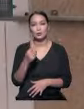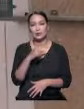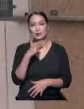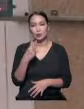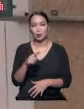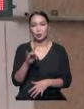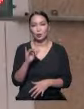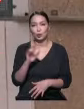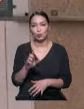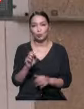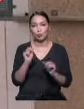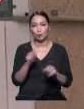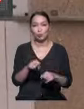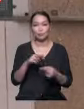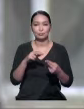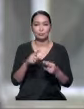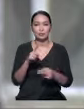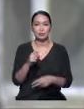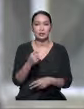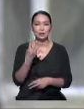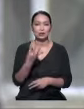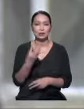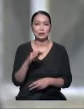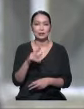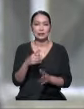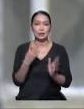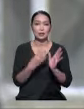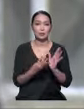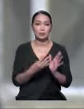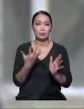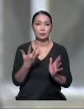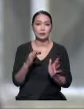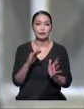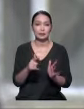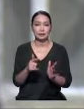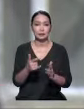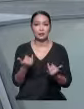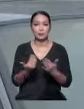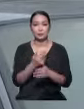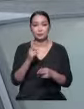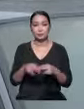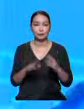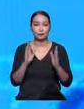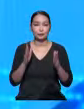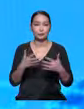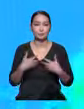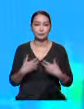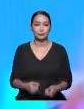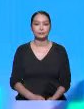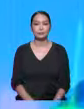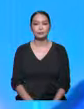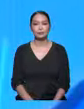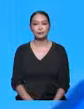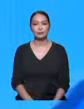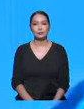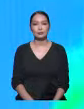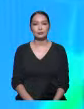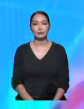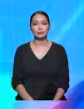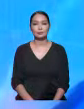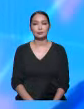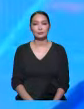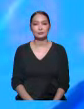касается российского рубля, то его можно приобрести за 4 тенге 95 тиен. На сегодня все. Увидимся